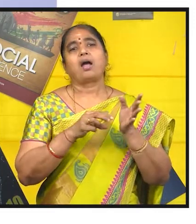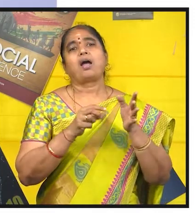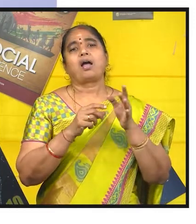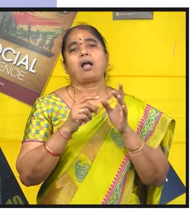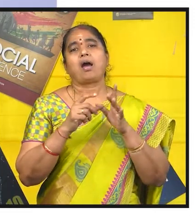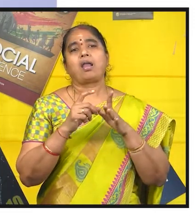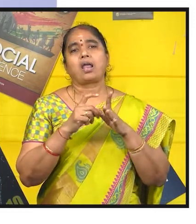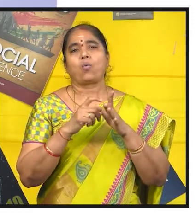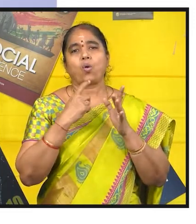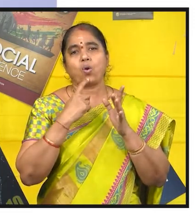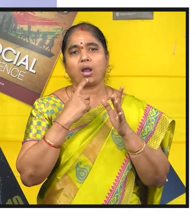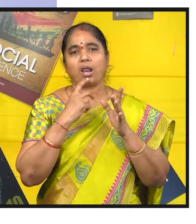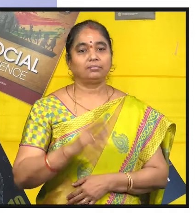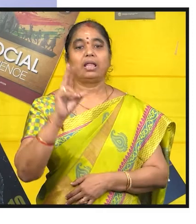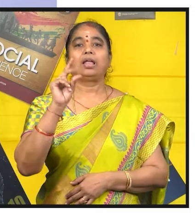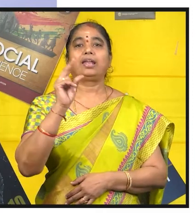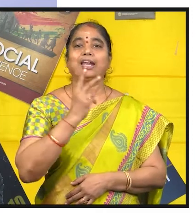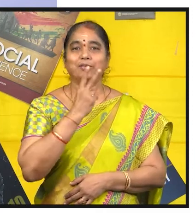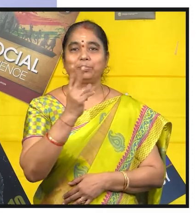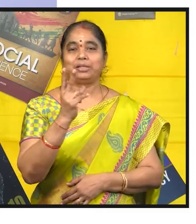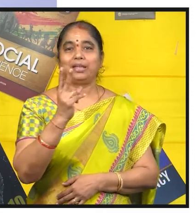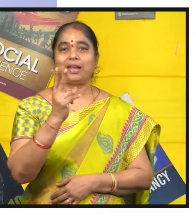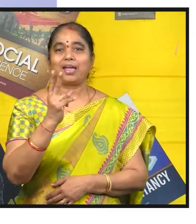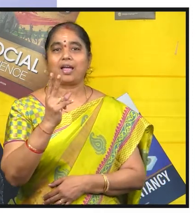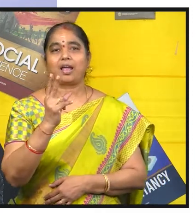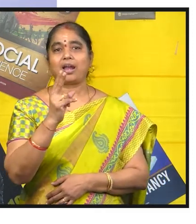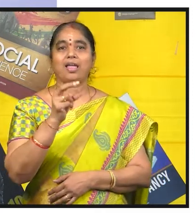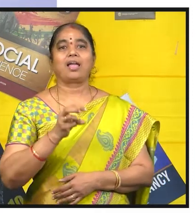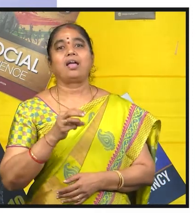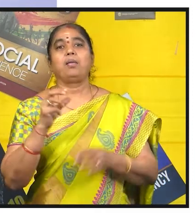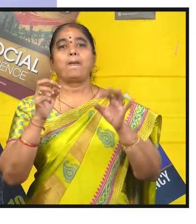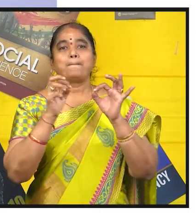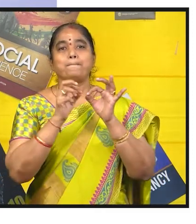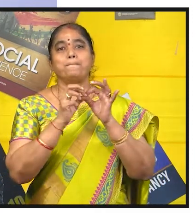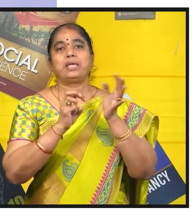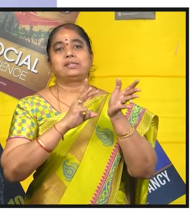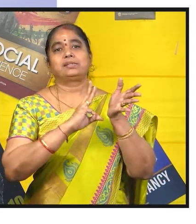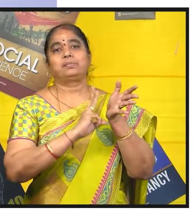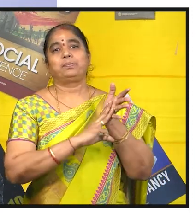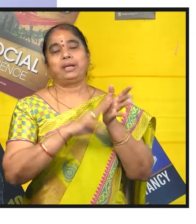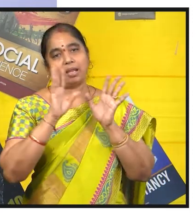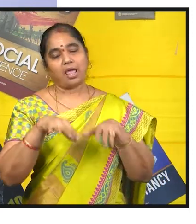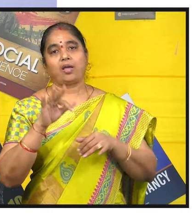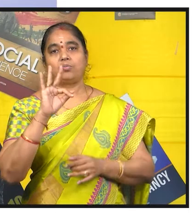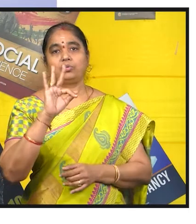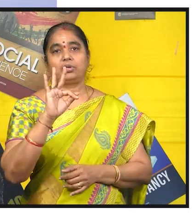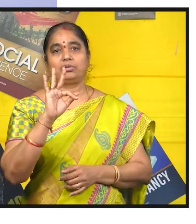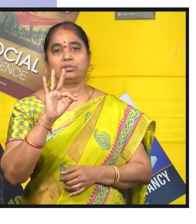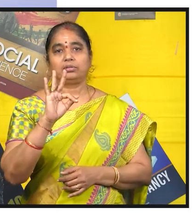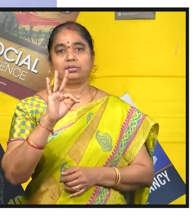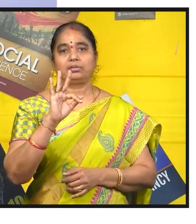உலோகத்தை குறிக்கிறது. இரண்டாவது நீங்கள் பார்த்தீங்க அப்படின்னு சொன்னால் கார மண் உலோகத்தை குறிக்கிறது.